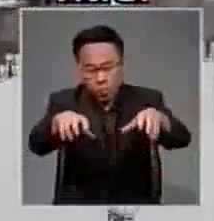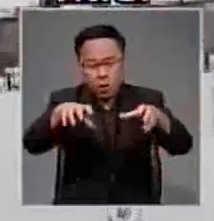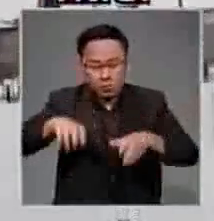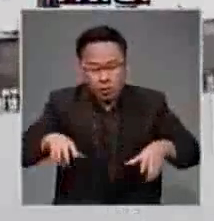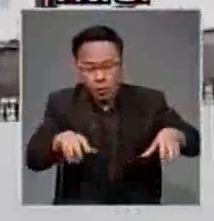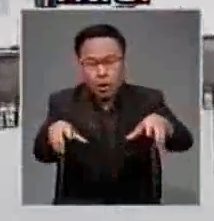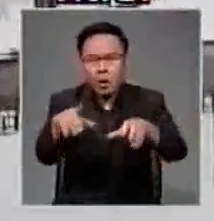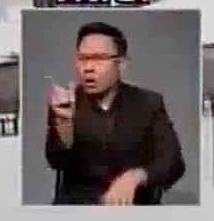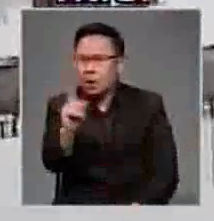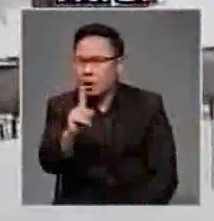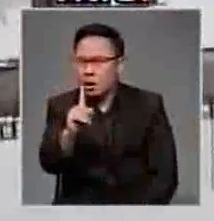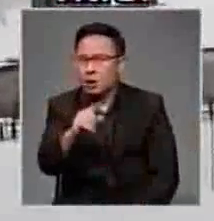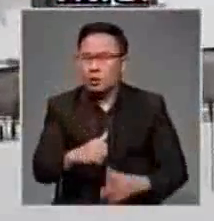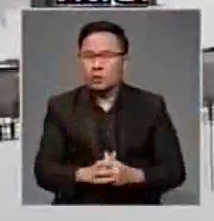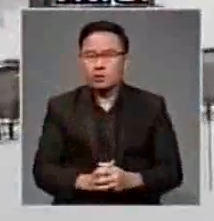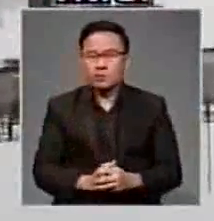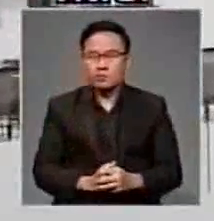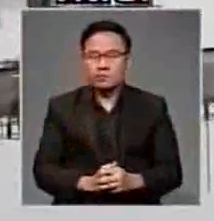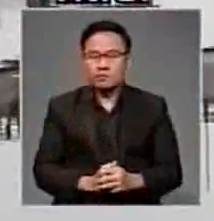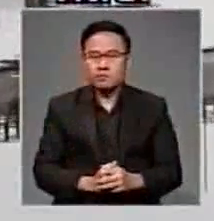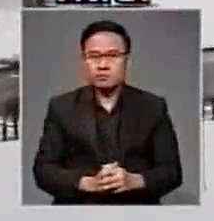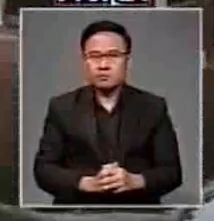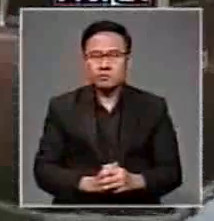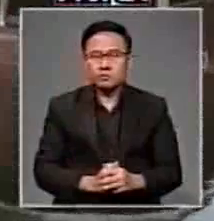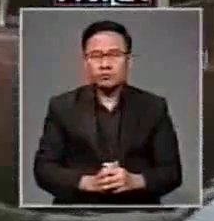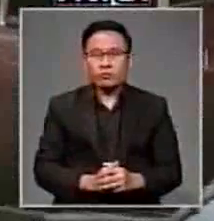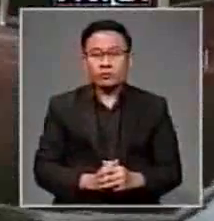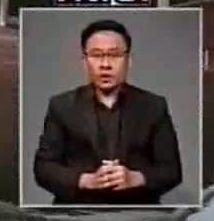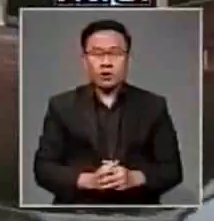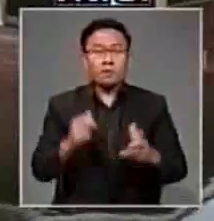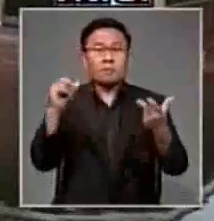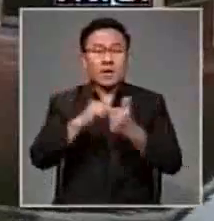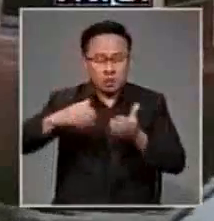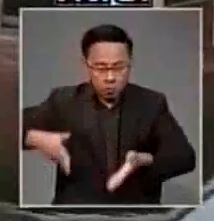ขึ้นบ้านเรือนของพี่น้องประชาชนเนี่ยลุกล้ำเข้าไปขวางทางน้ำอะไรอย่างไรบ้าง